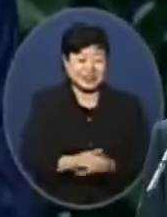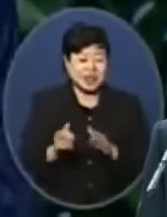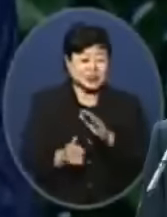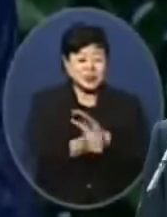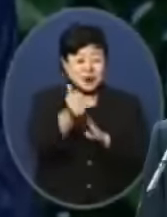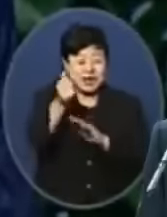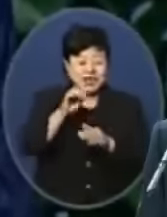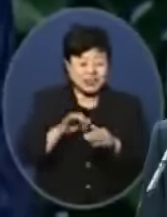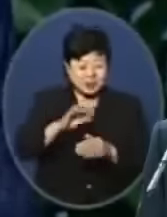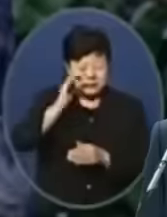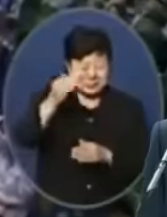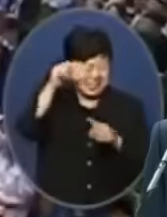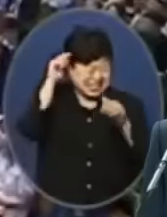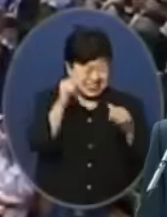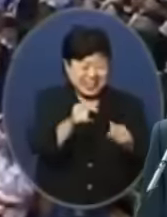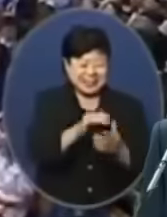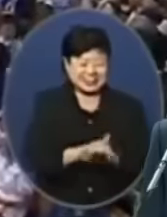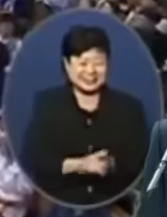소망이 넘칠지어다.